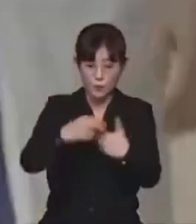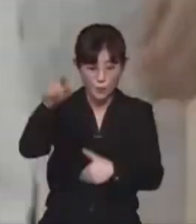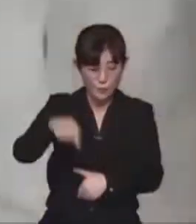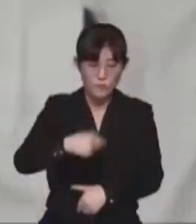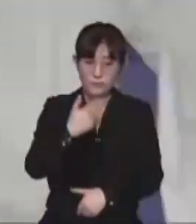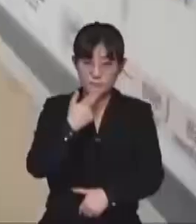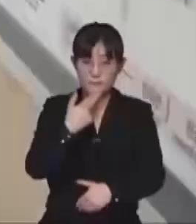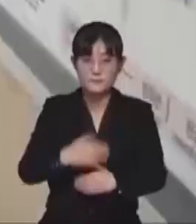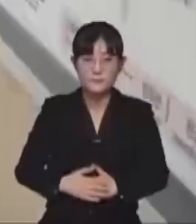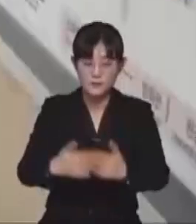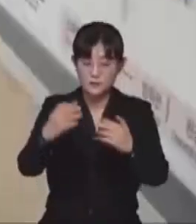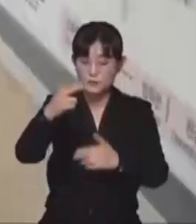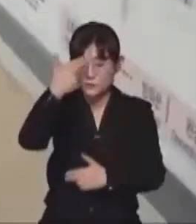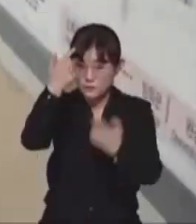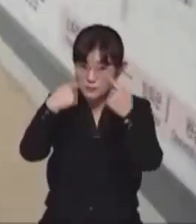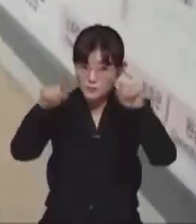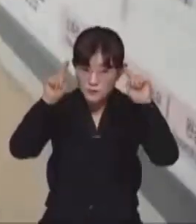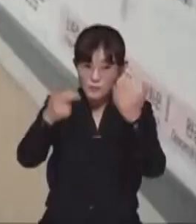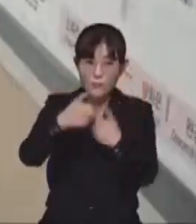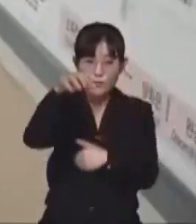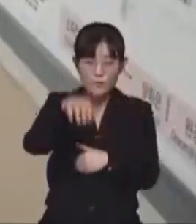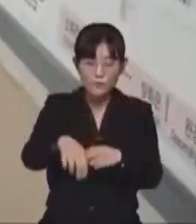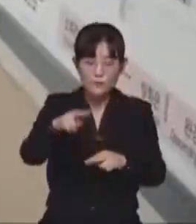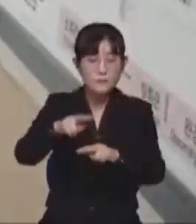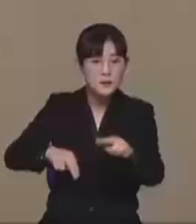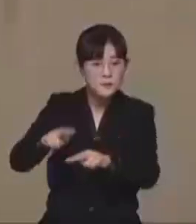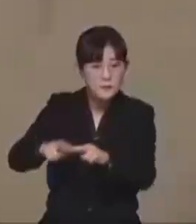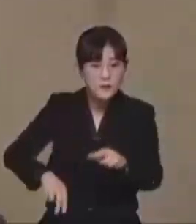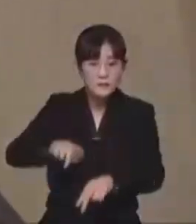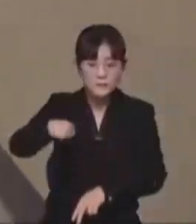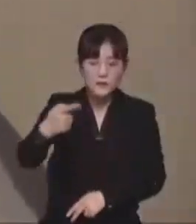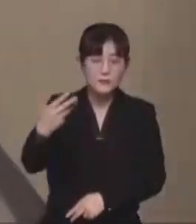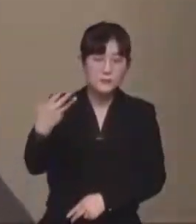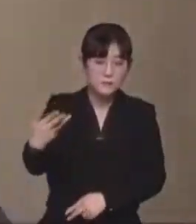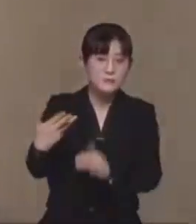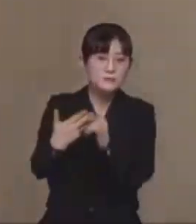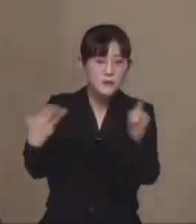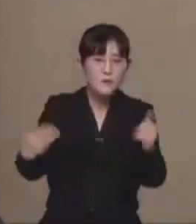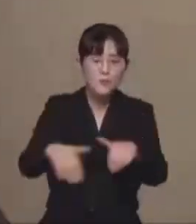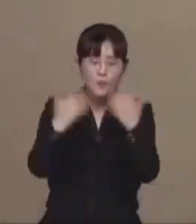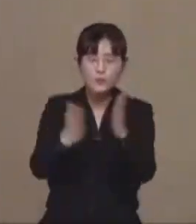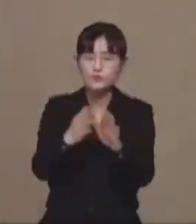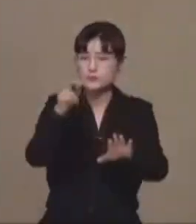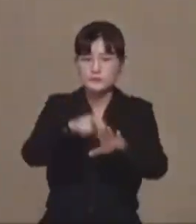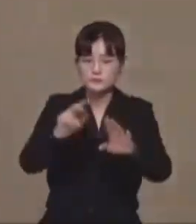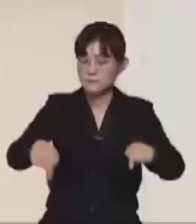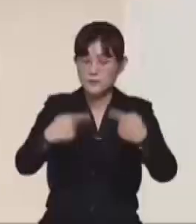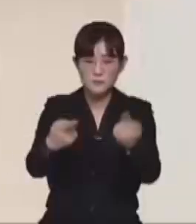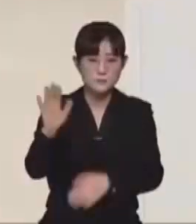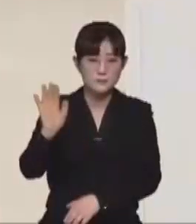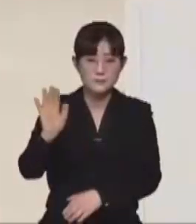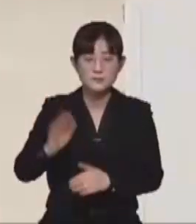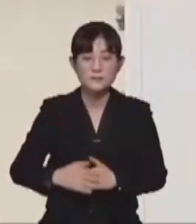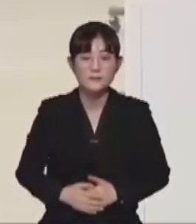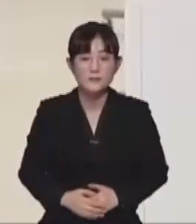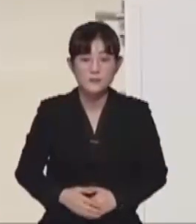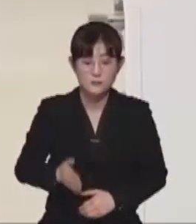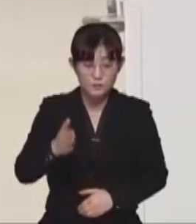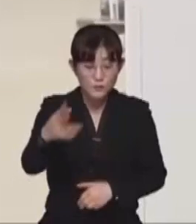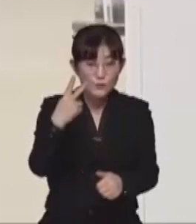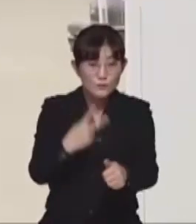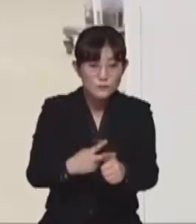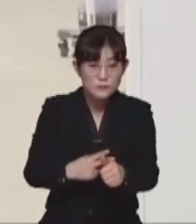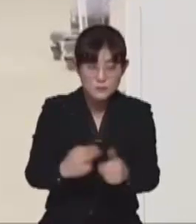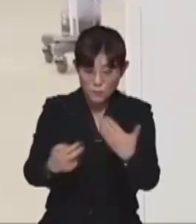않았습니다. 조선대병원에서도 사직서를 제출한 전공의 108명이 모두 진료 거부에 나섰습니다. 전공의들이